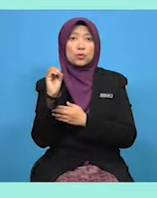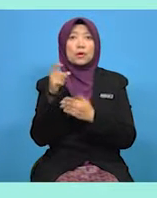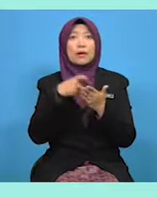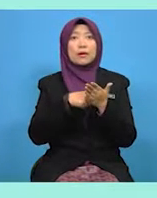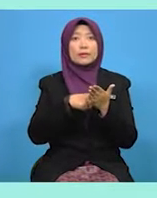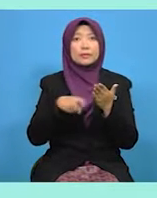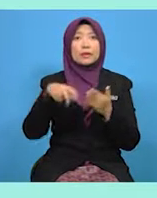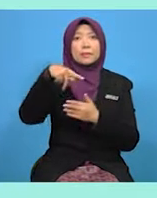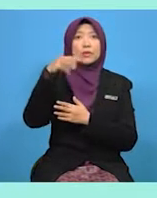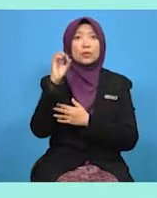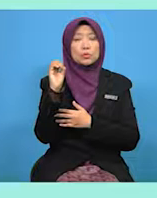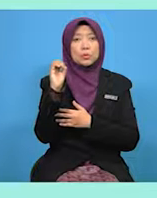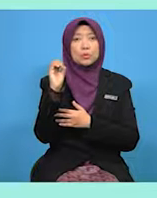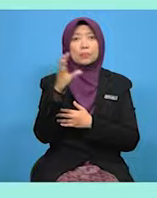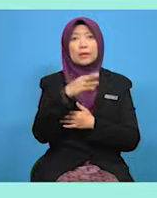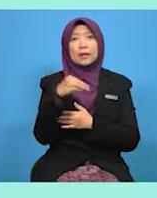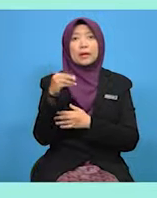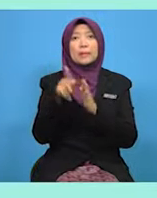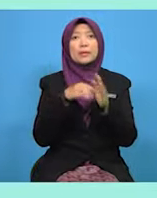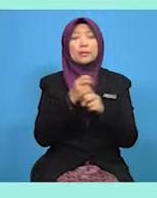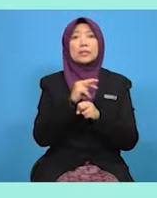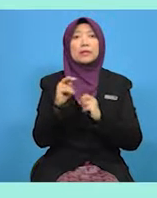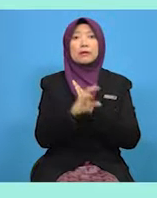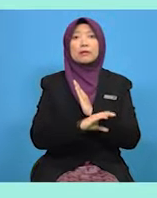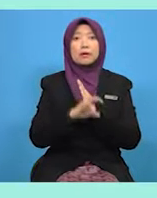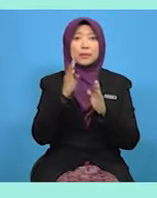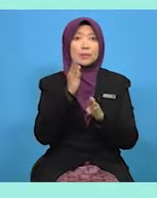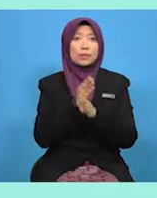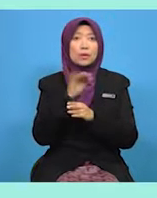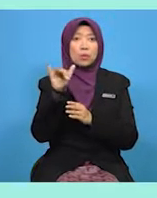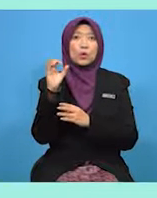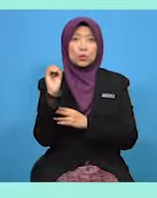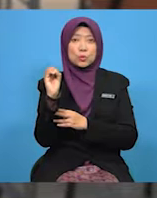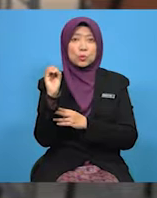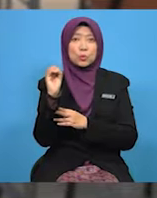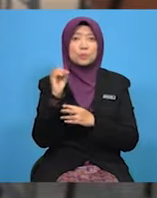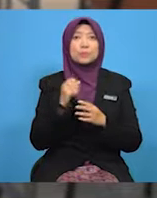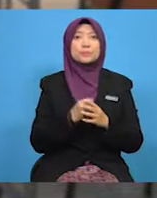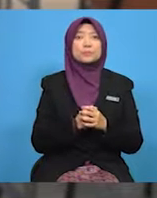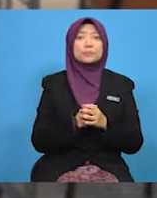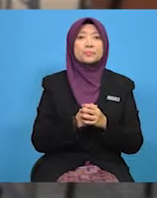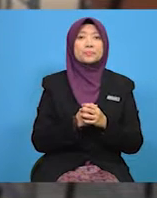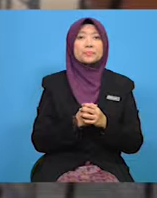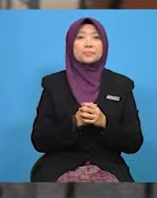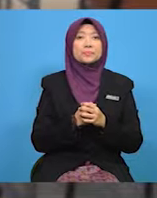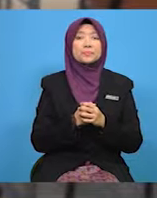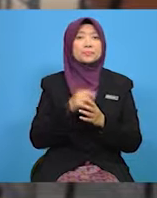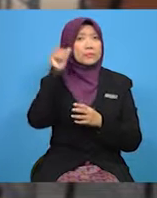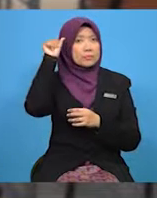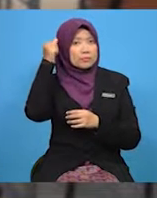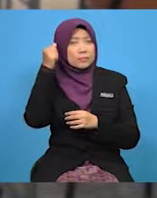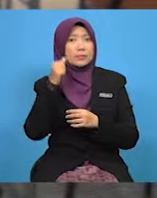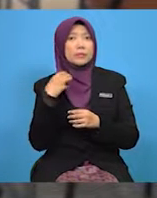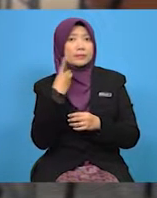harga P kosong dan pendapatan negara benar Y kosong. Andaian kita untuk kali